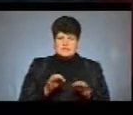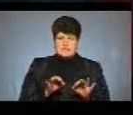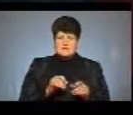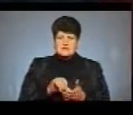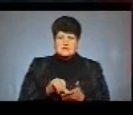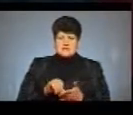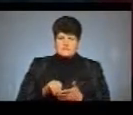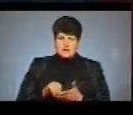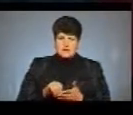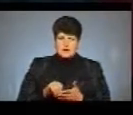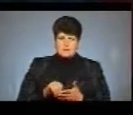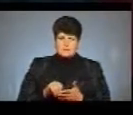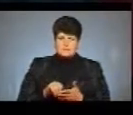представника